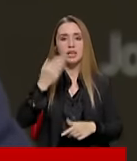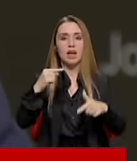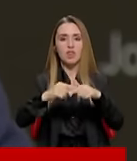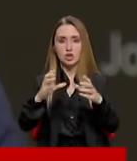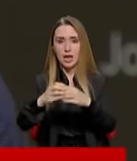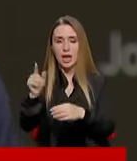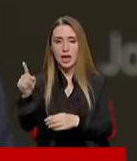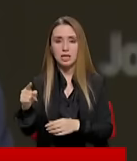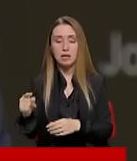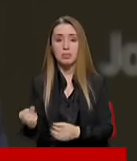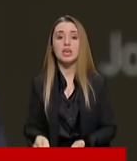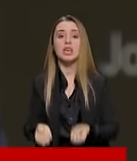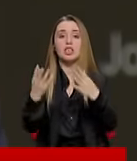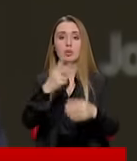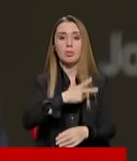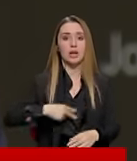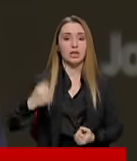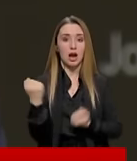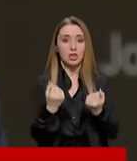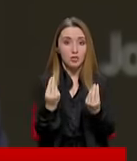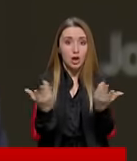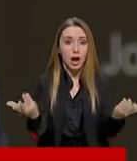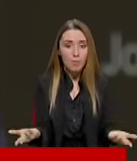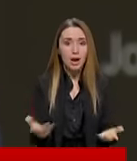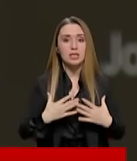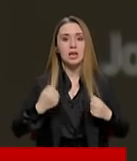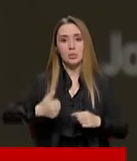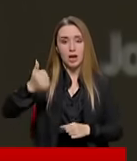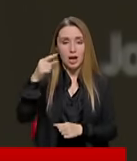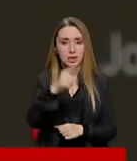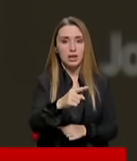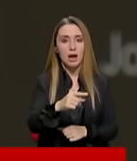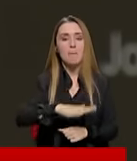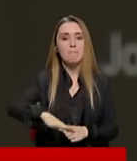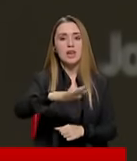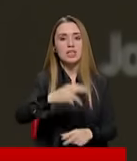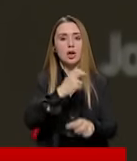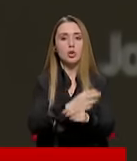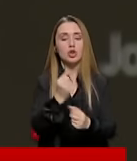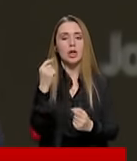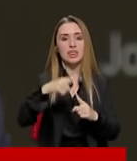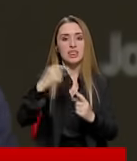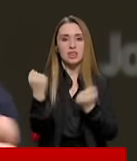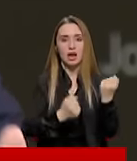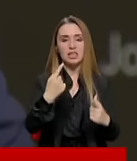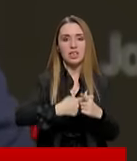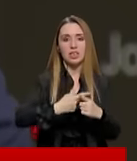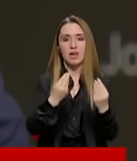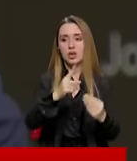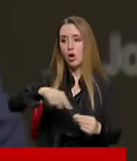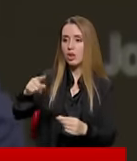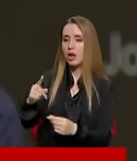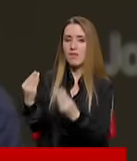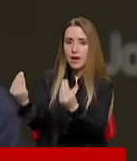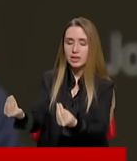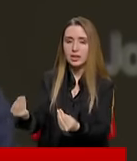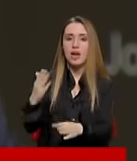ekibi yetişemedi belediye de araç vermesine rağmen Sağlık Bakanı piyasada boş Duran taksileri kiraladık onların emrine